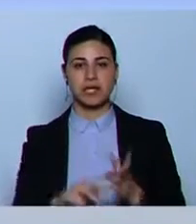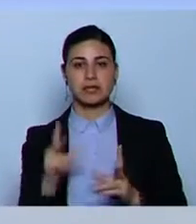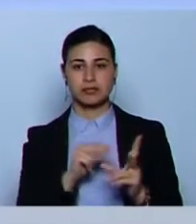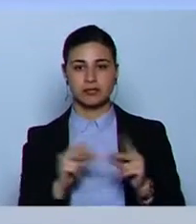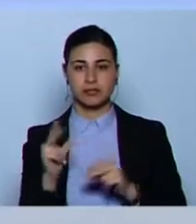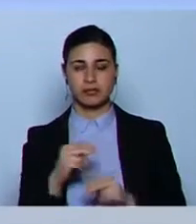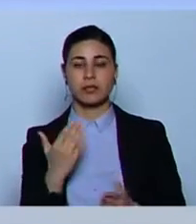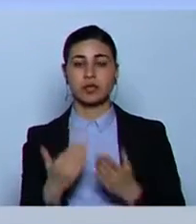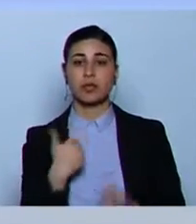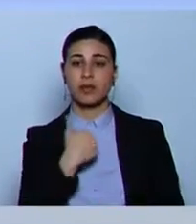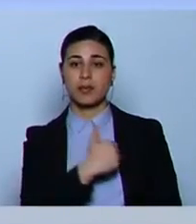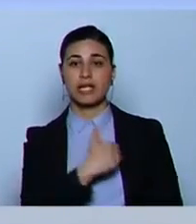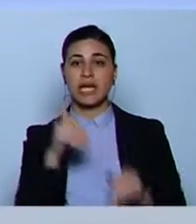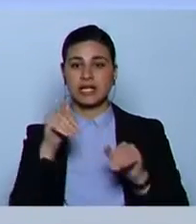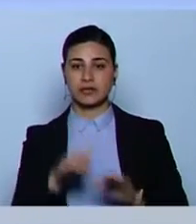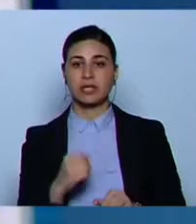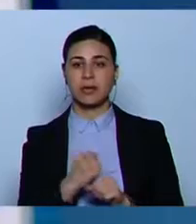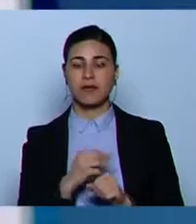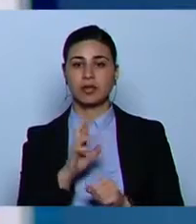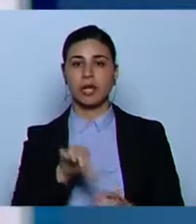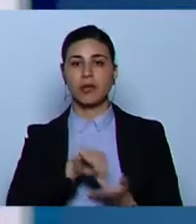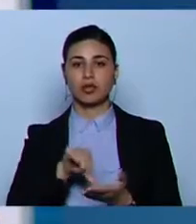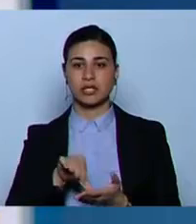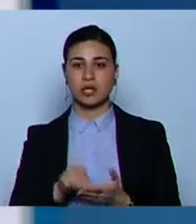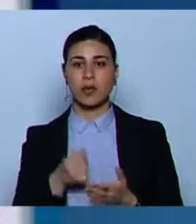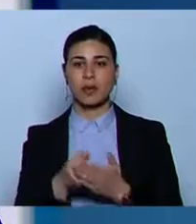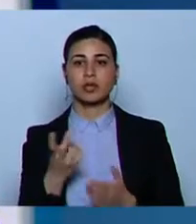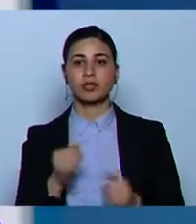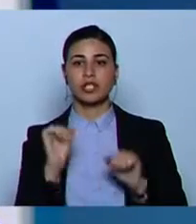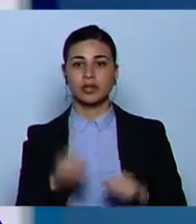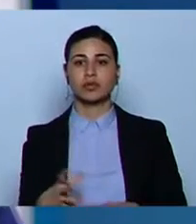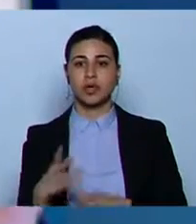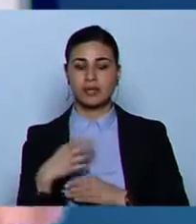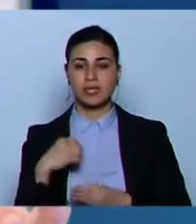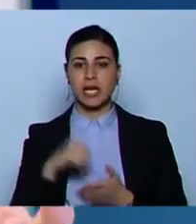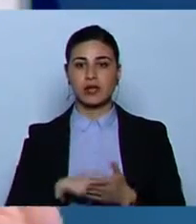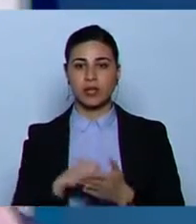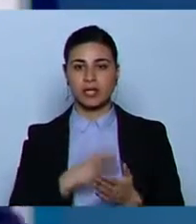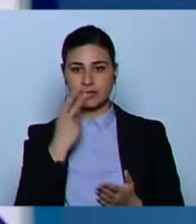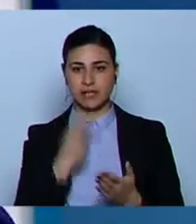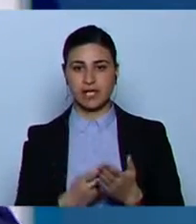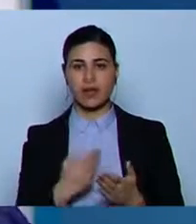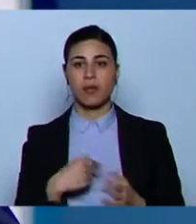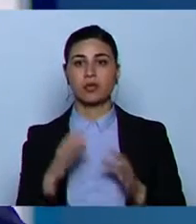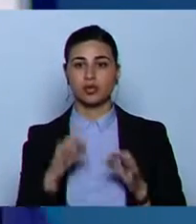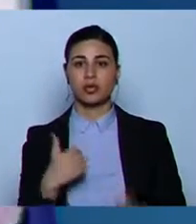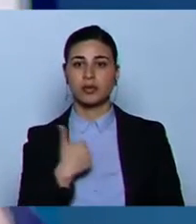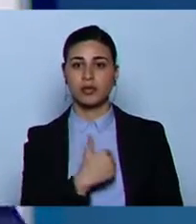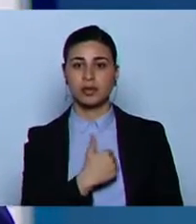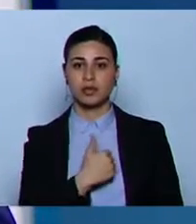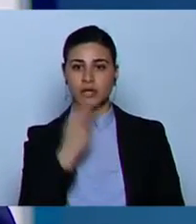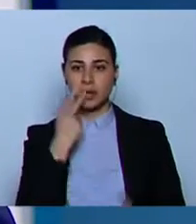მივიდეთ გადაწყვეტილებამდე და მონაწილეობამდე უნდა შევძლოთ ერთმანეთის არგუმენტების დანახვა მე სწორედ ვცდილობდი